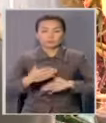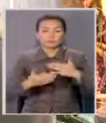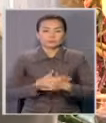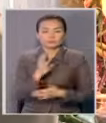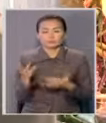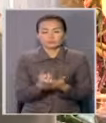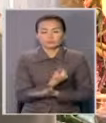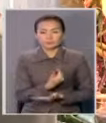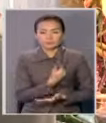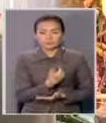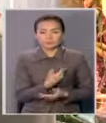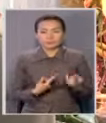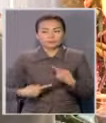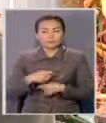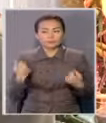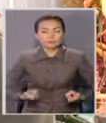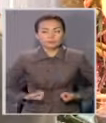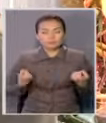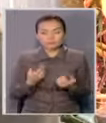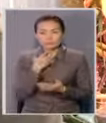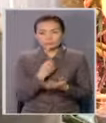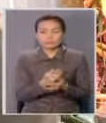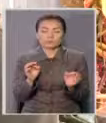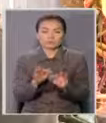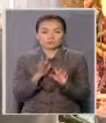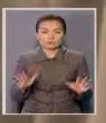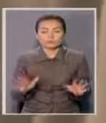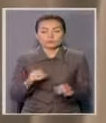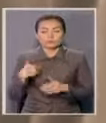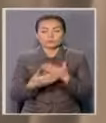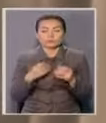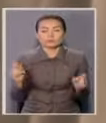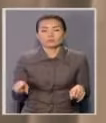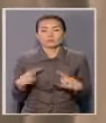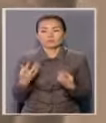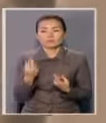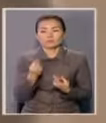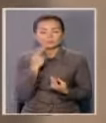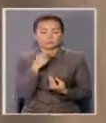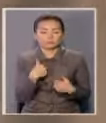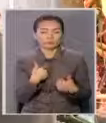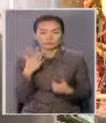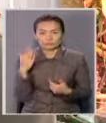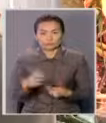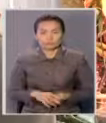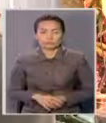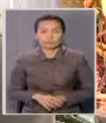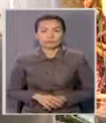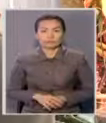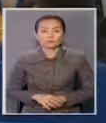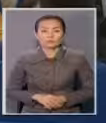жұлдыздардың шыққанын қалаймыз. Біздің демеушілігіміз отандық музыка индустриясының дамуына зор септігін тигізеді деген